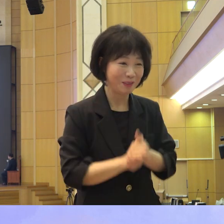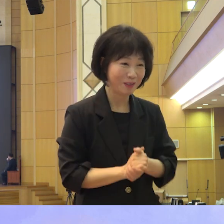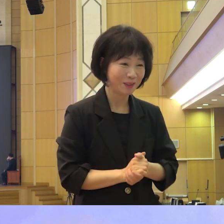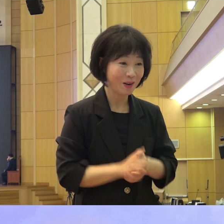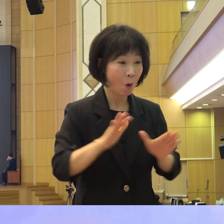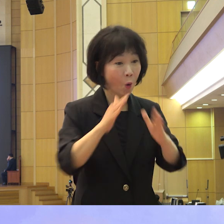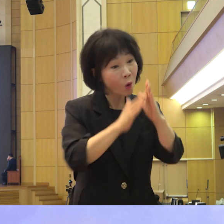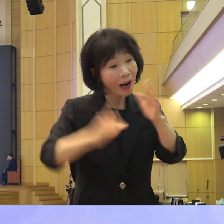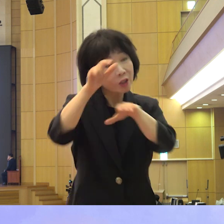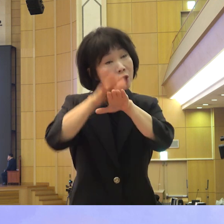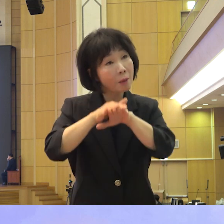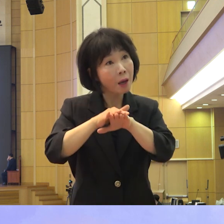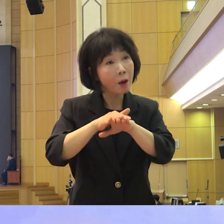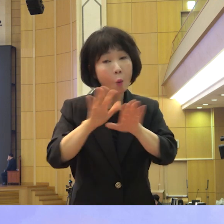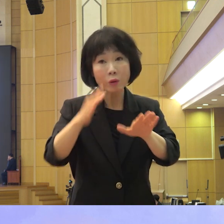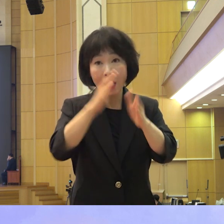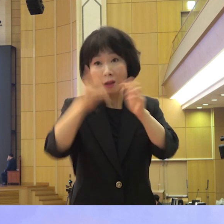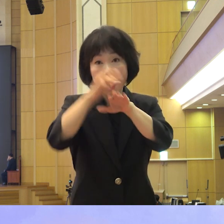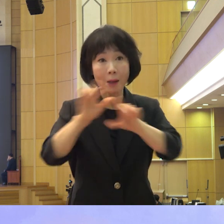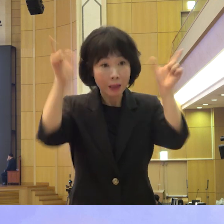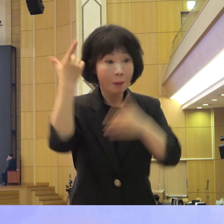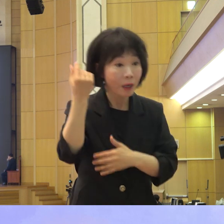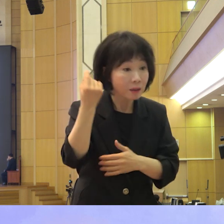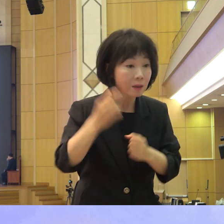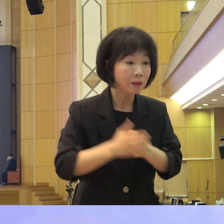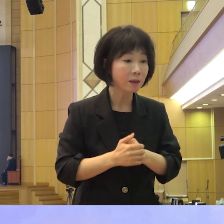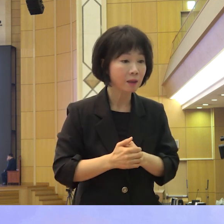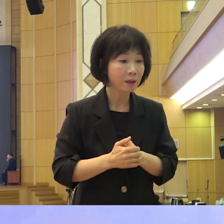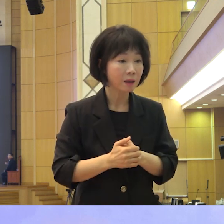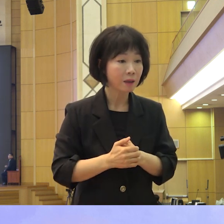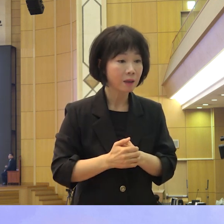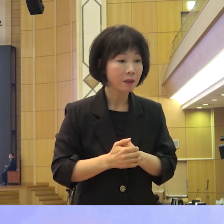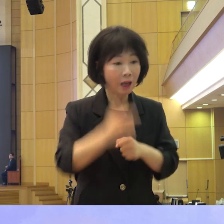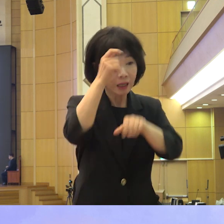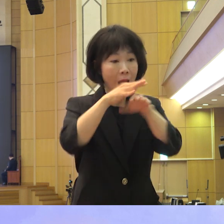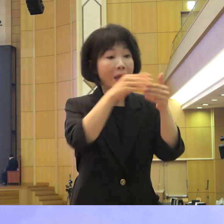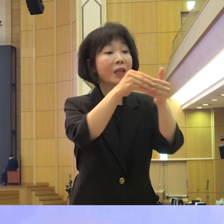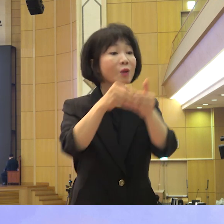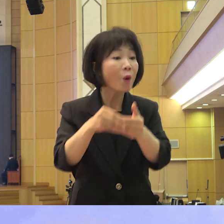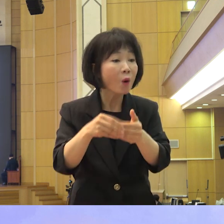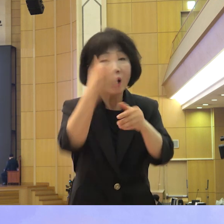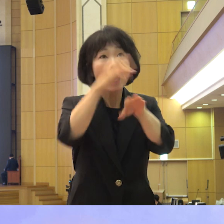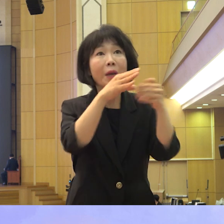오늘 가정예배 드리잖아. 인도는 시환이가 해볼까? 네, 좋아요.